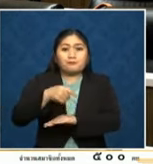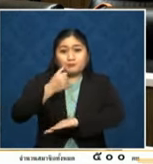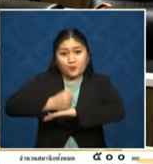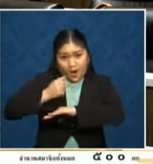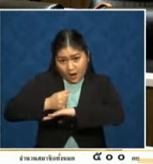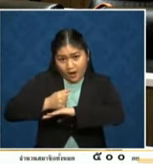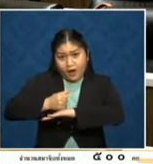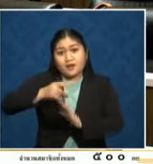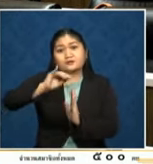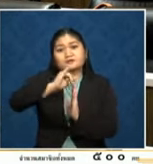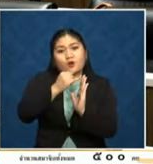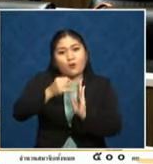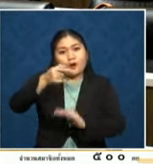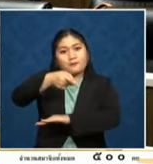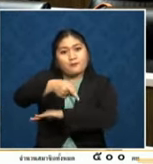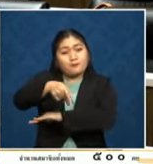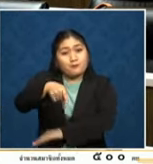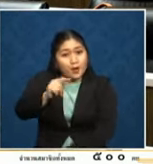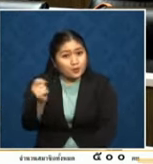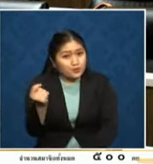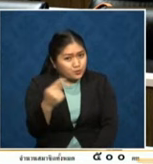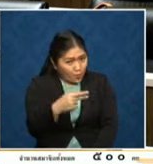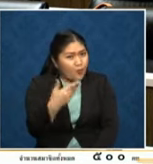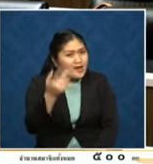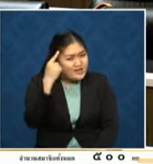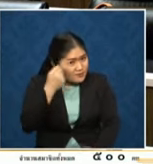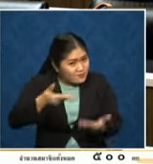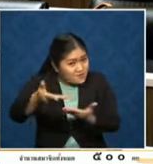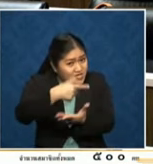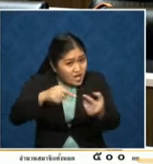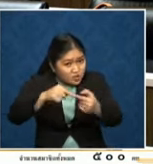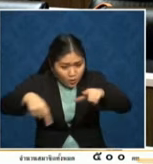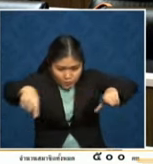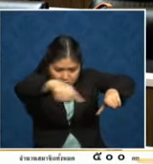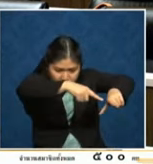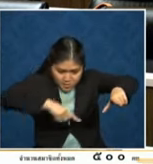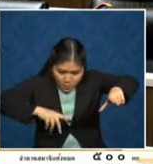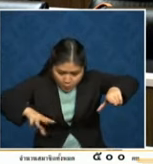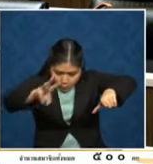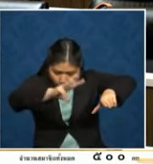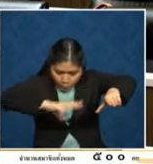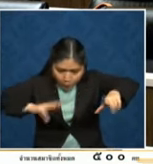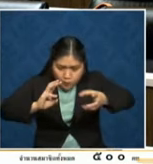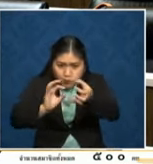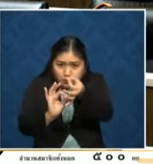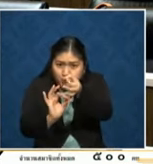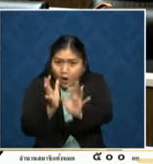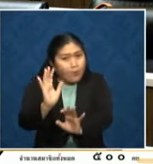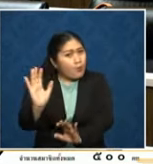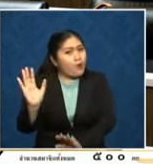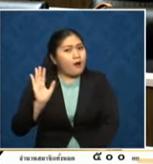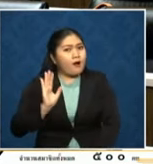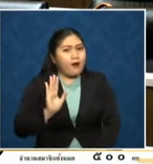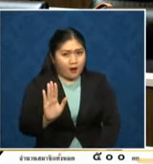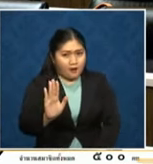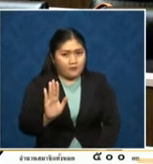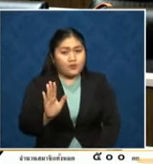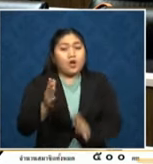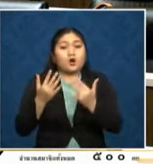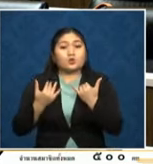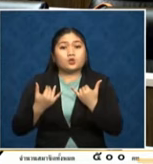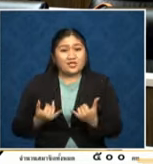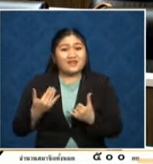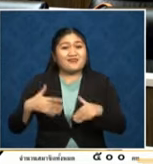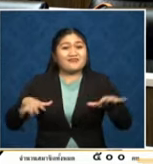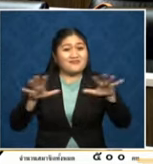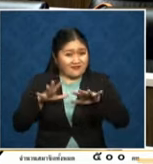ให้พิจารณาออกประกาศคำสั่งห้ามเผาในที่โล่งเป็นเวลา3เดือนเช็คเช่นประกาศของผู้ว่าราชการจังหวัดเชียงใหม่ที่ห้ามเผา